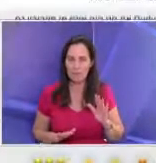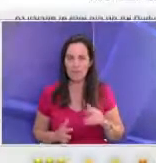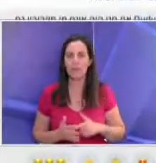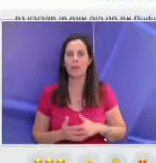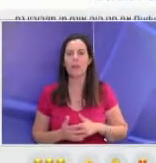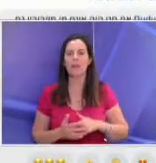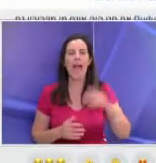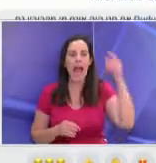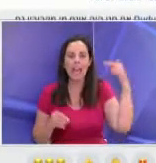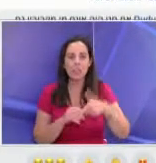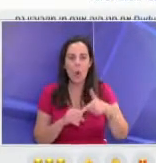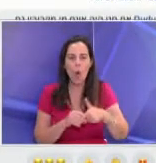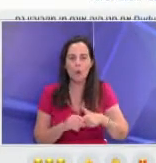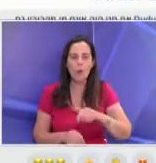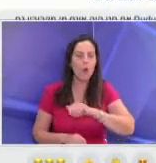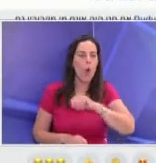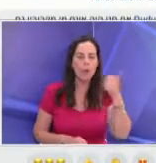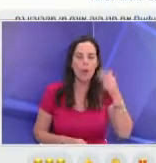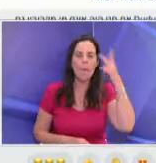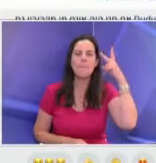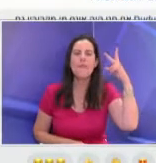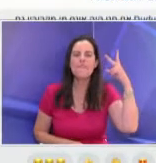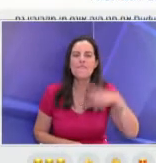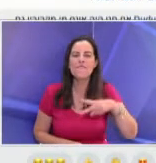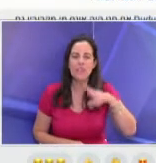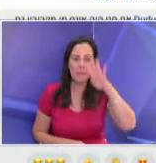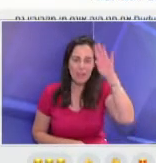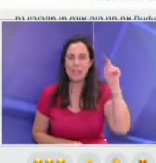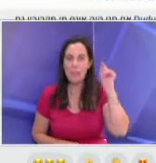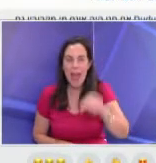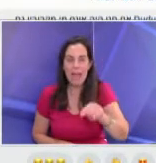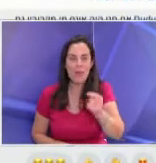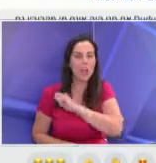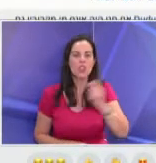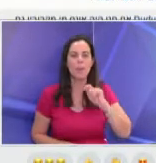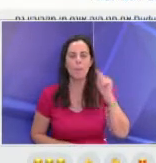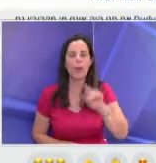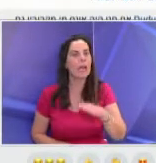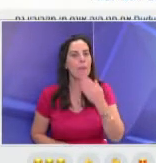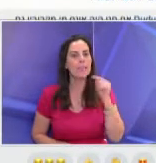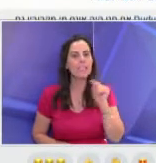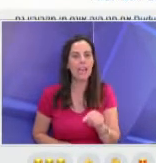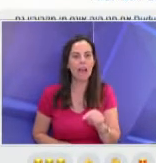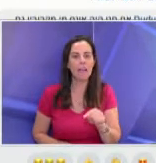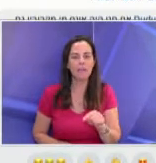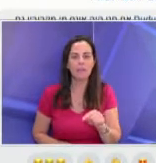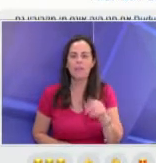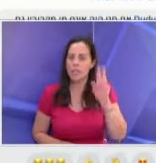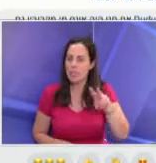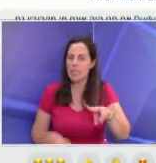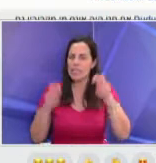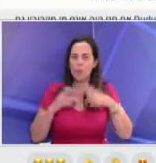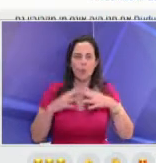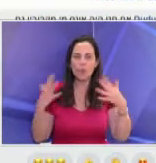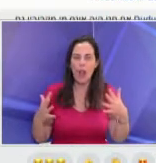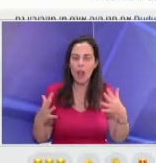it. הסעודים בראש מבינים את הפרסים באים, השיעים באים, כאן לישראל, נפלה הזדמנות